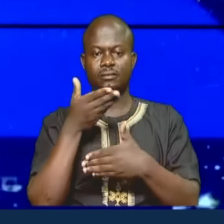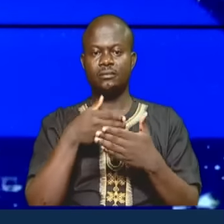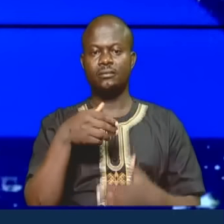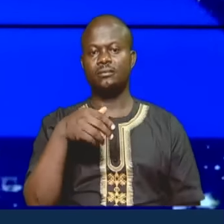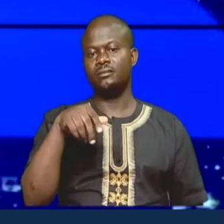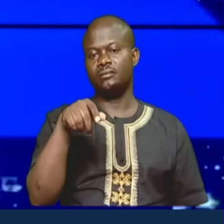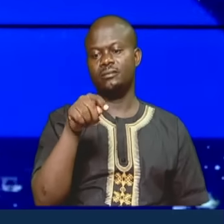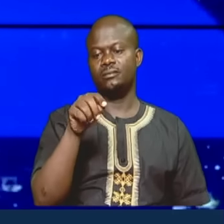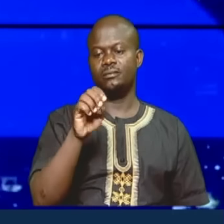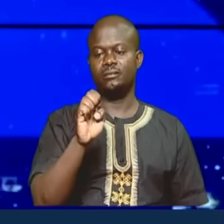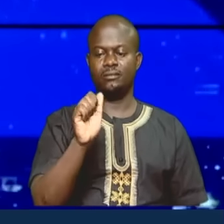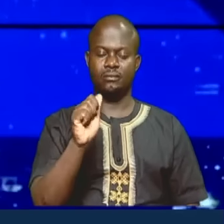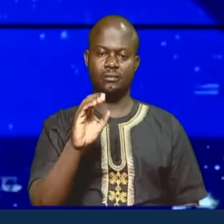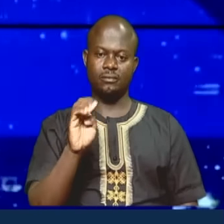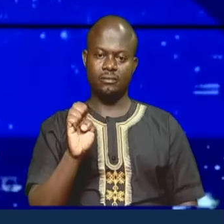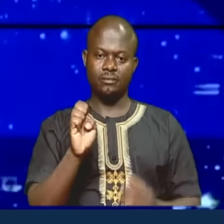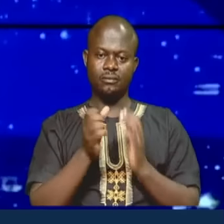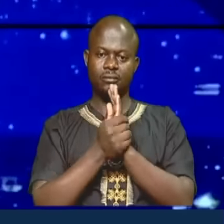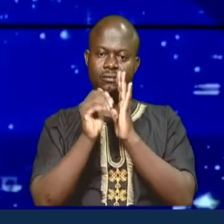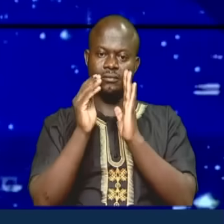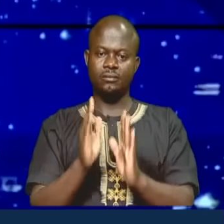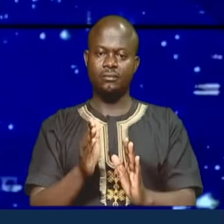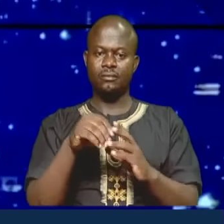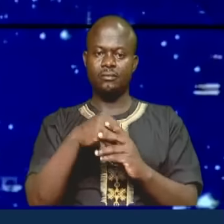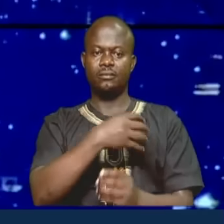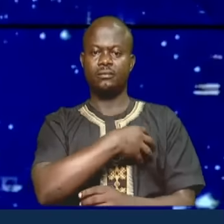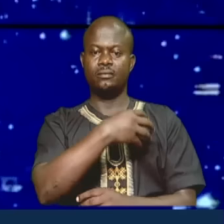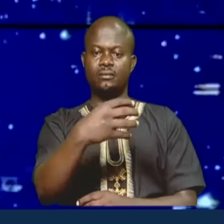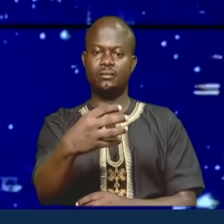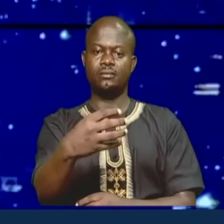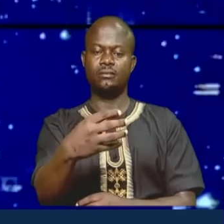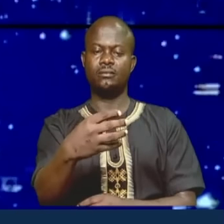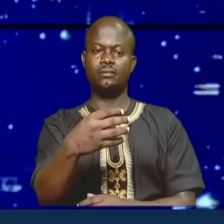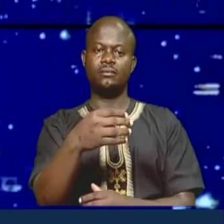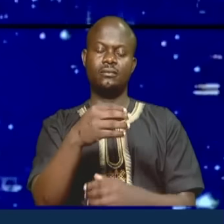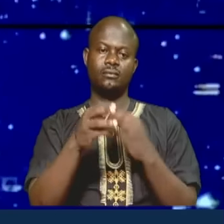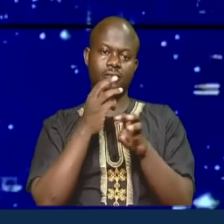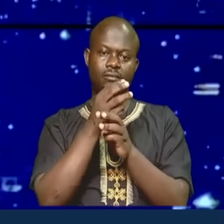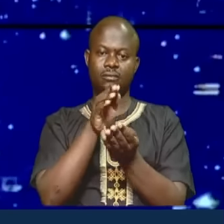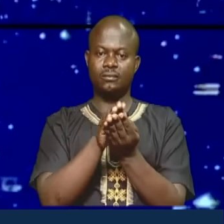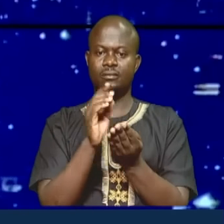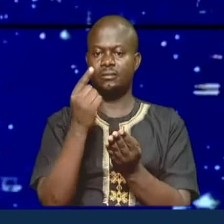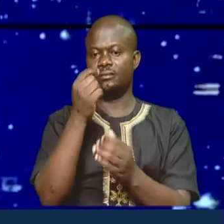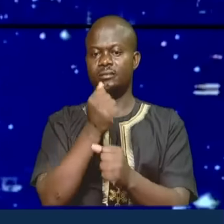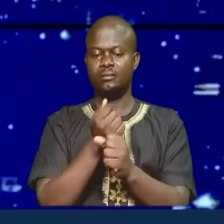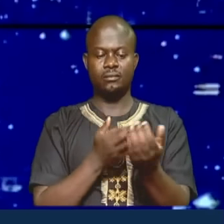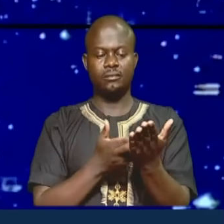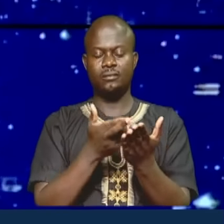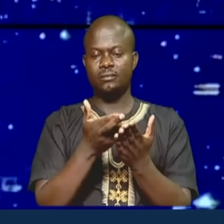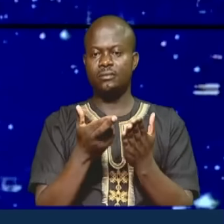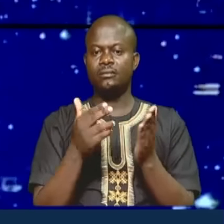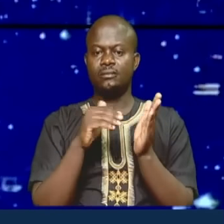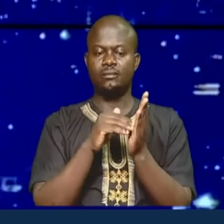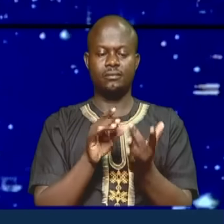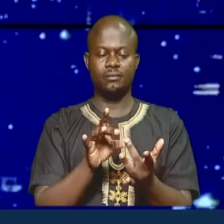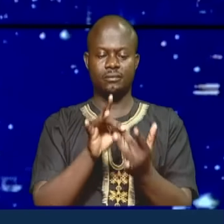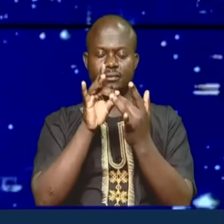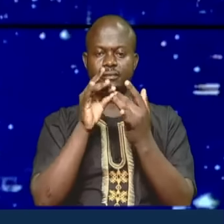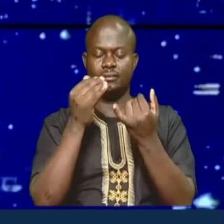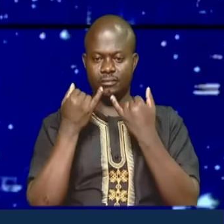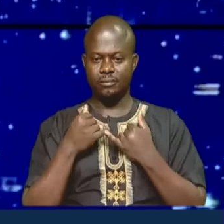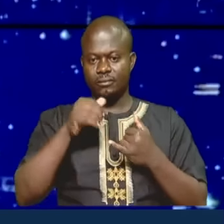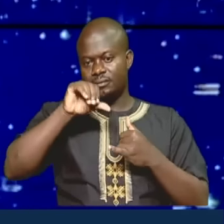PCMN y'ibizi ni impuguke mu bukungu yabanye y'isi umwe mu bakoze iyi raporo by'umwihariko atubwira